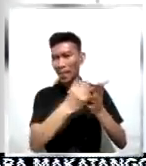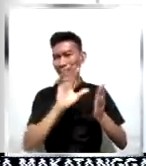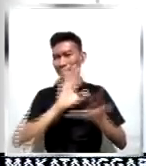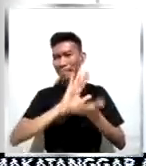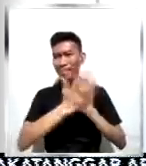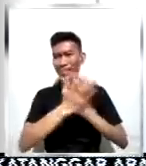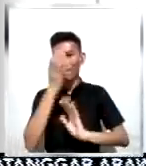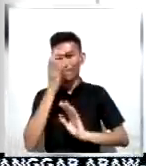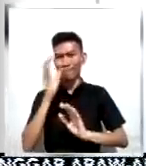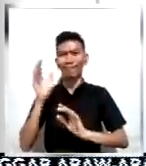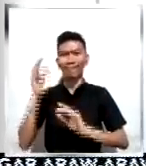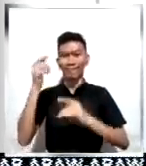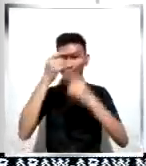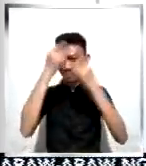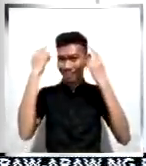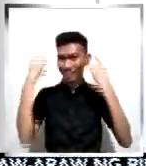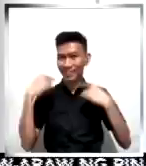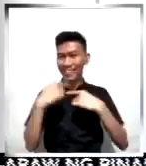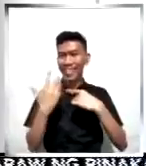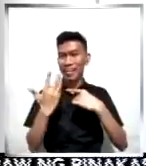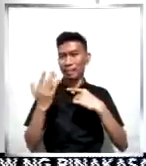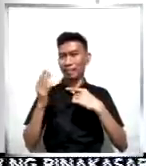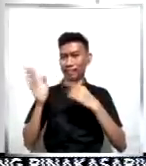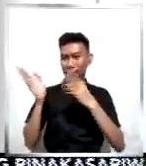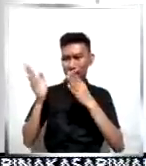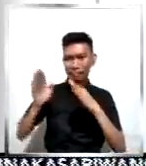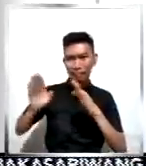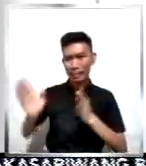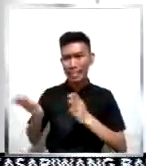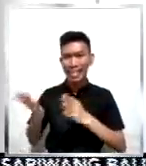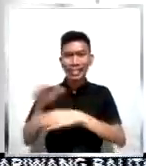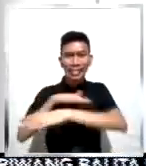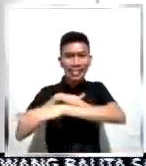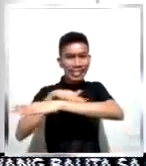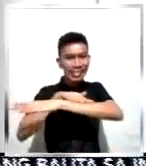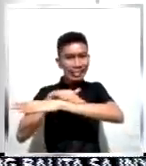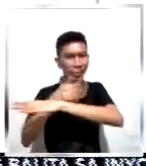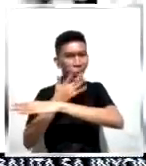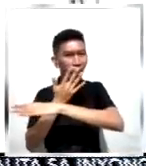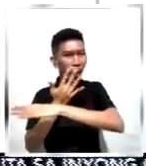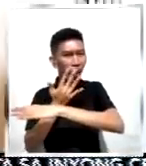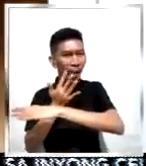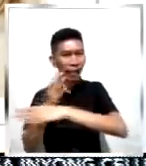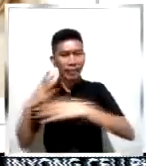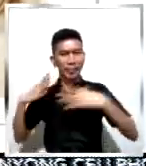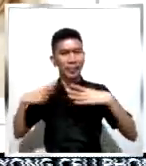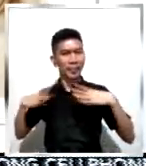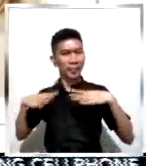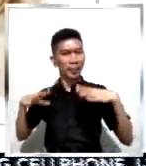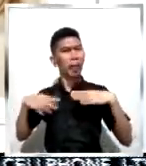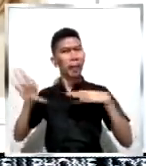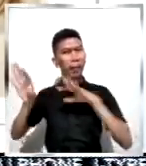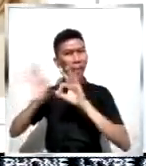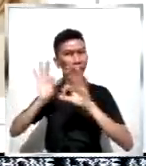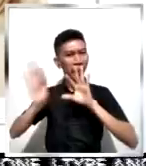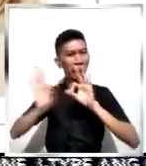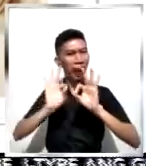shape, kulay ng balat hanggang sa tipo mong outfit. O diba?